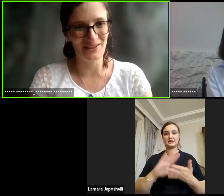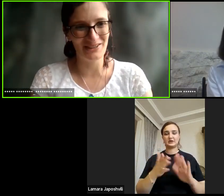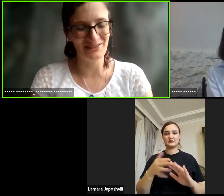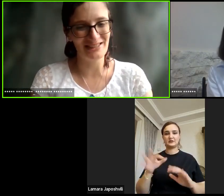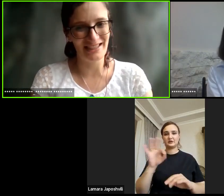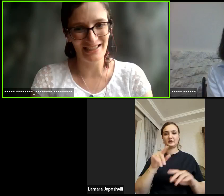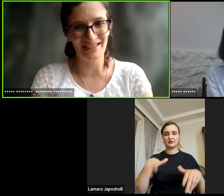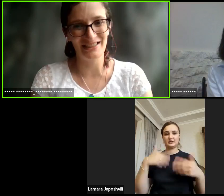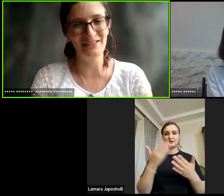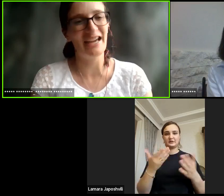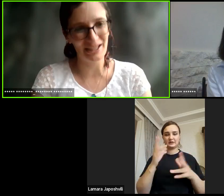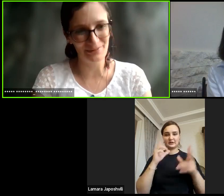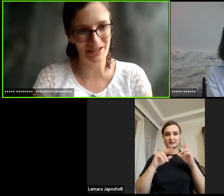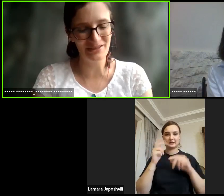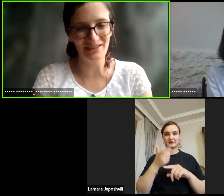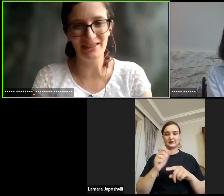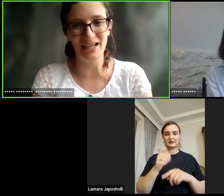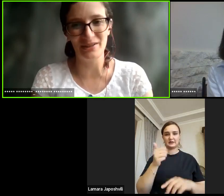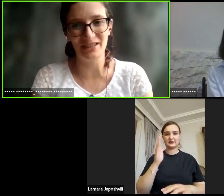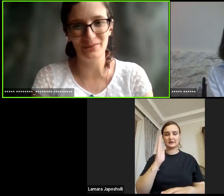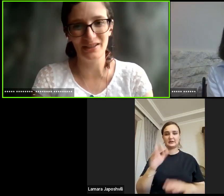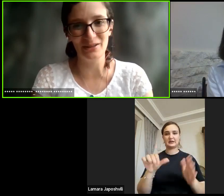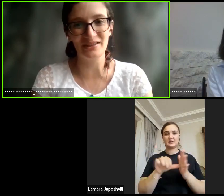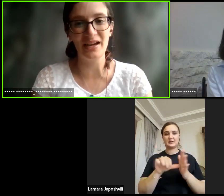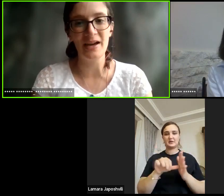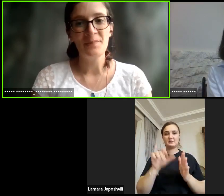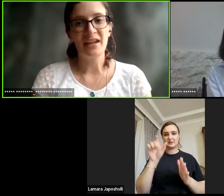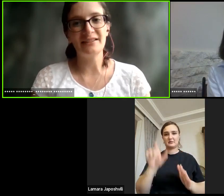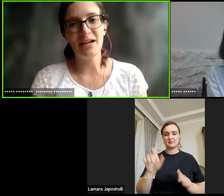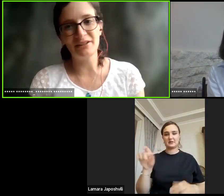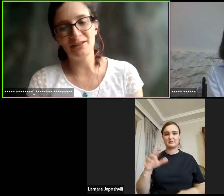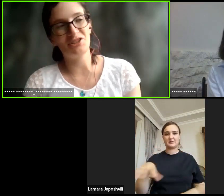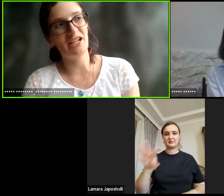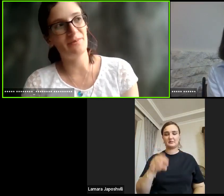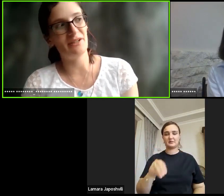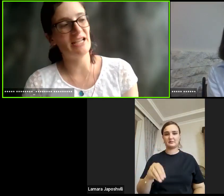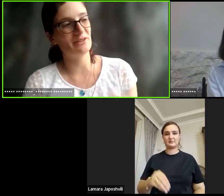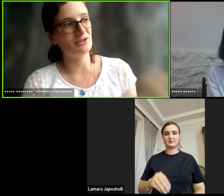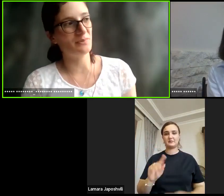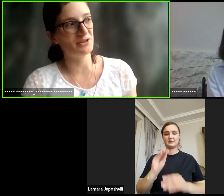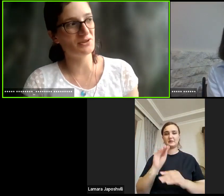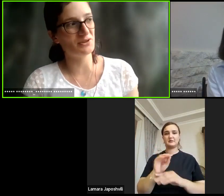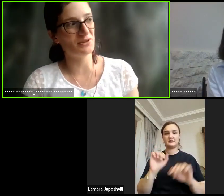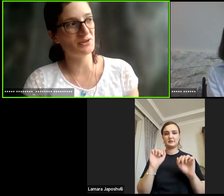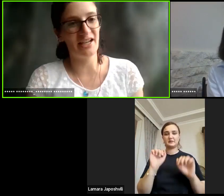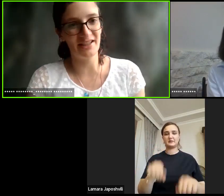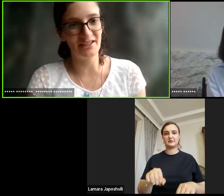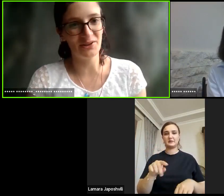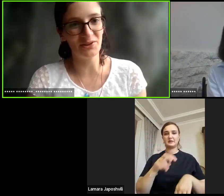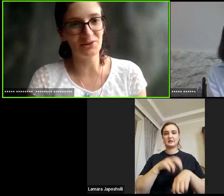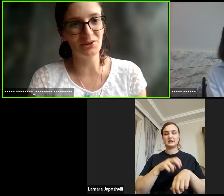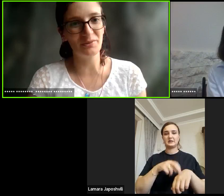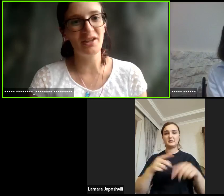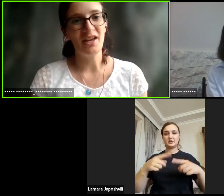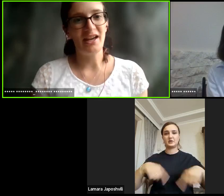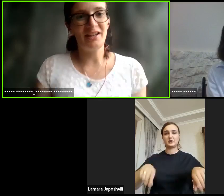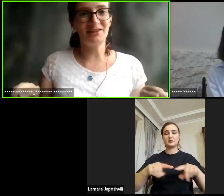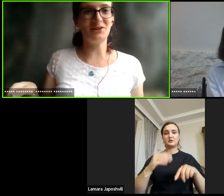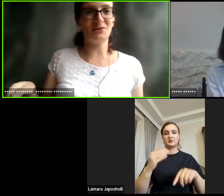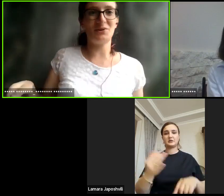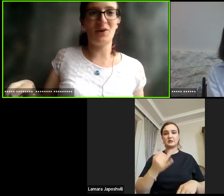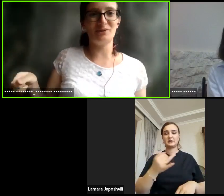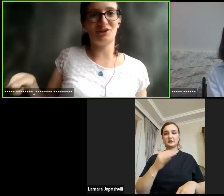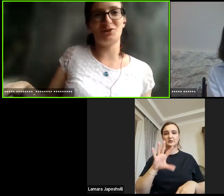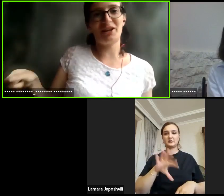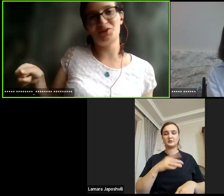რომ გაითვალისწინოთ ძალიან კარგი იქნება დაეხმარებით დიდად ამ ადამიანებს და აი დამატებით შეიძლება სამედიცინო პერსონალისთვის საინტერესო იყოს ხოლმე აი